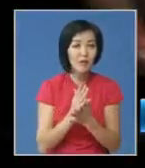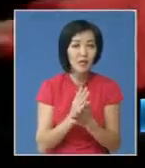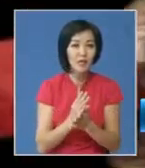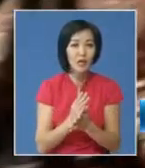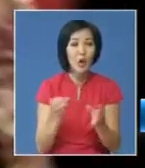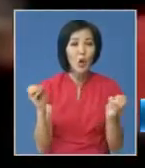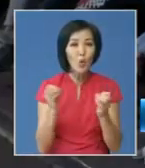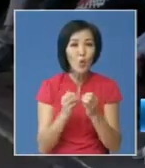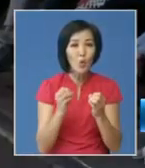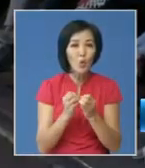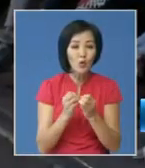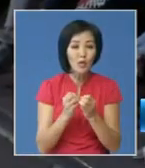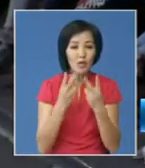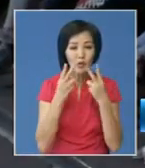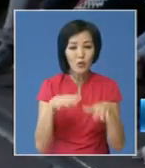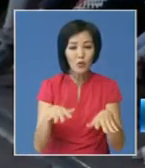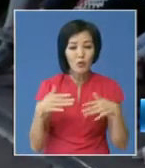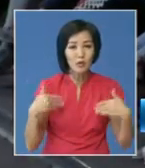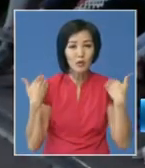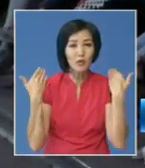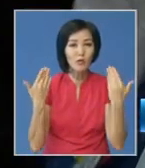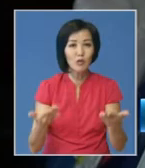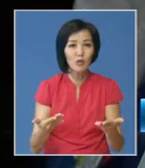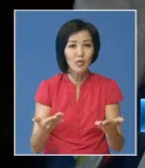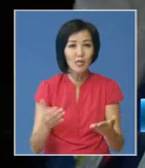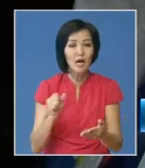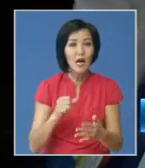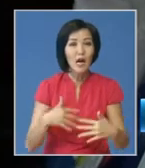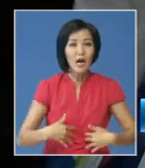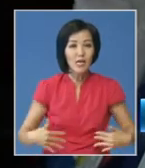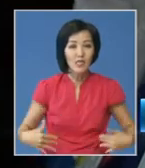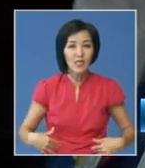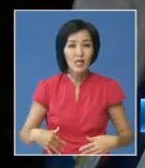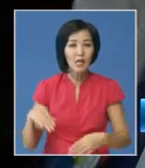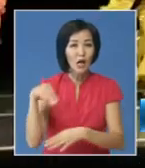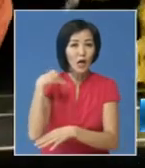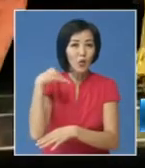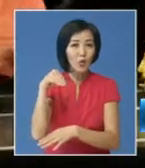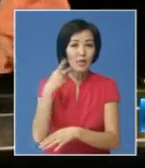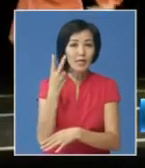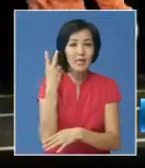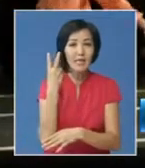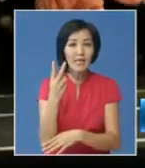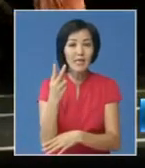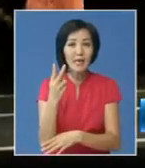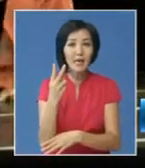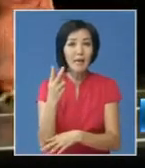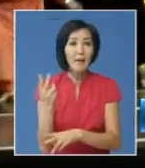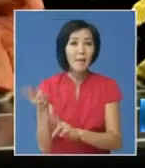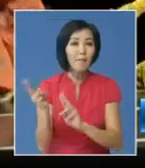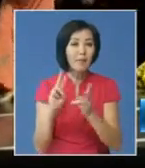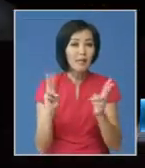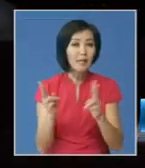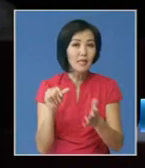өнер сүйер қауымның назарына ұсынылды. Сонымен қатар аңшылар және аққулар атты екі биді алғаш рет сахнаға алып шықты.